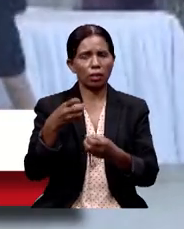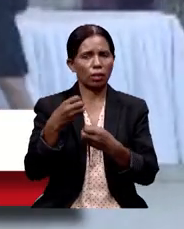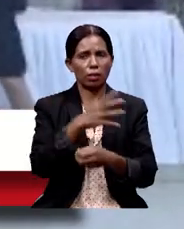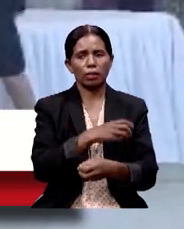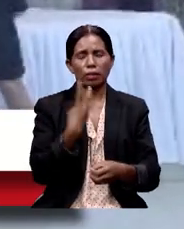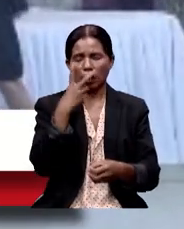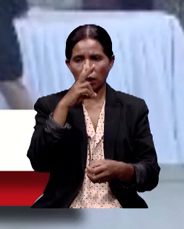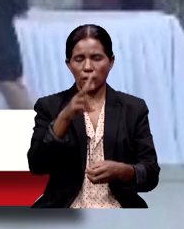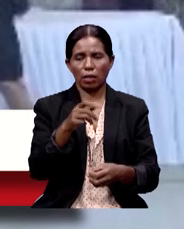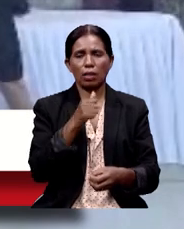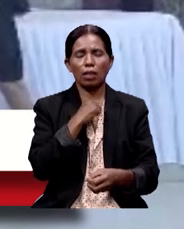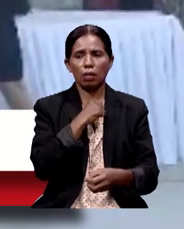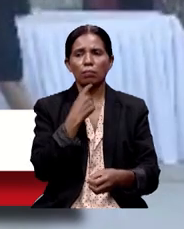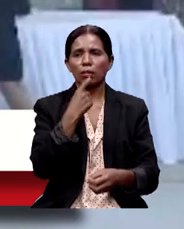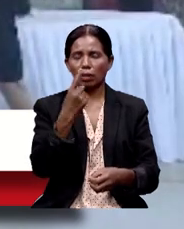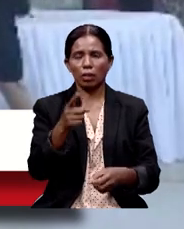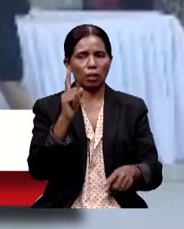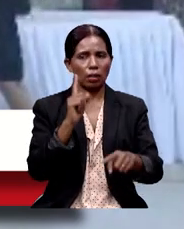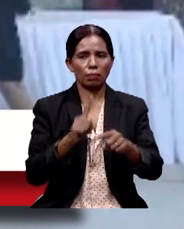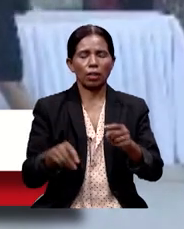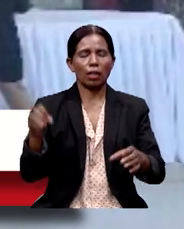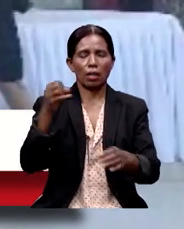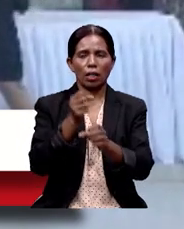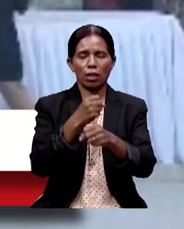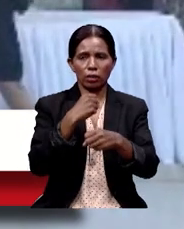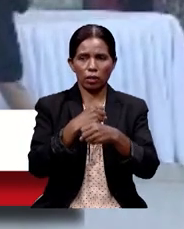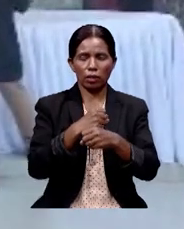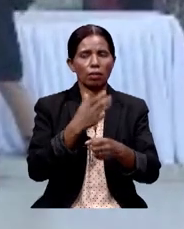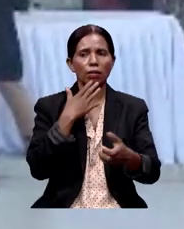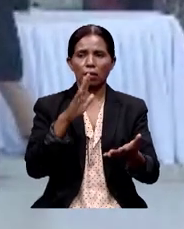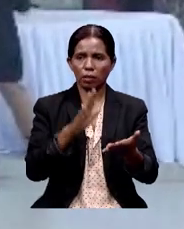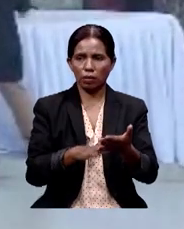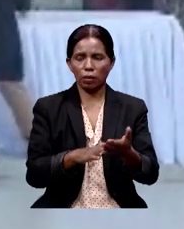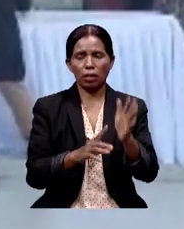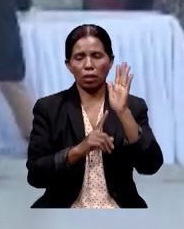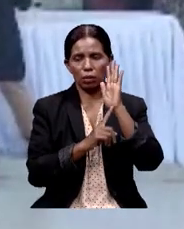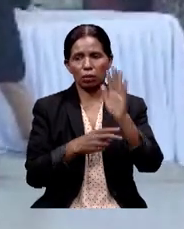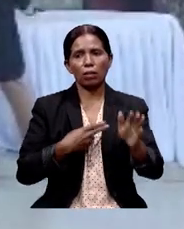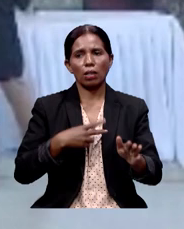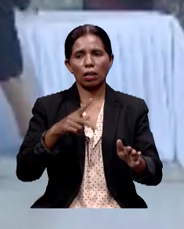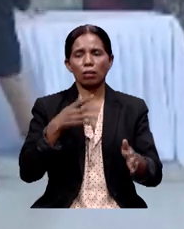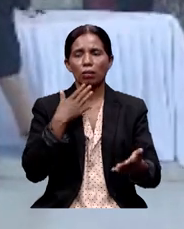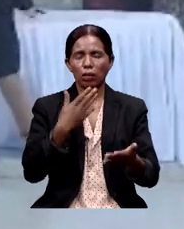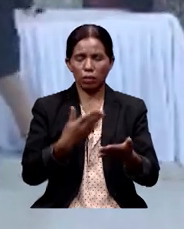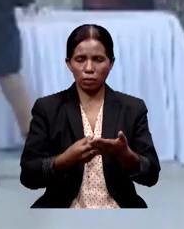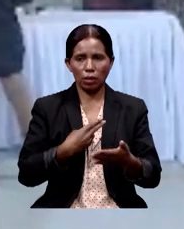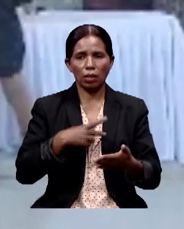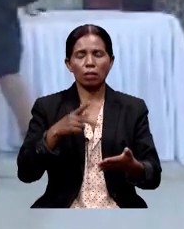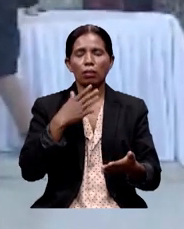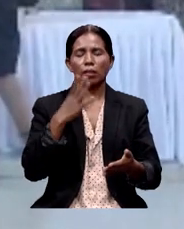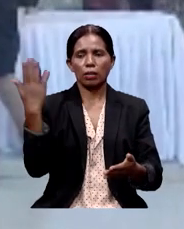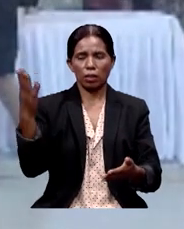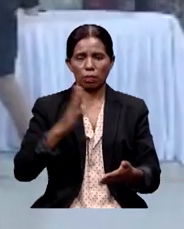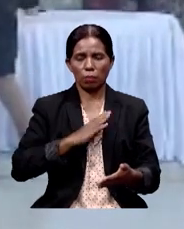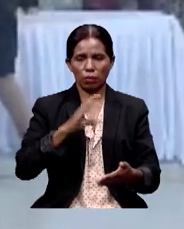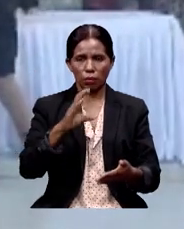umir dene amu fosai rasi la be le komete tam buat sir nebe mak la diak aturu atitudi nebe mak bon komportamentu mai bau kau